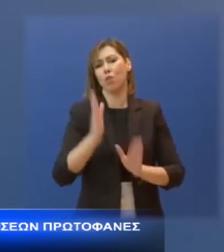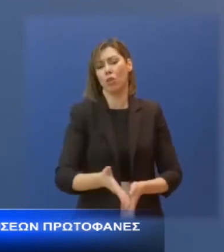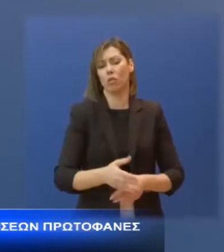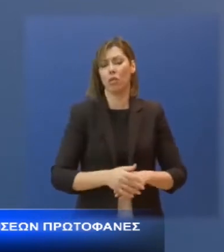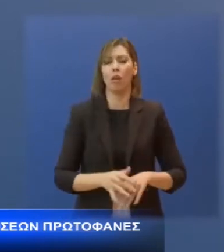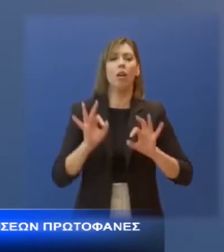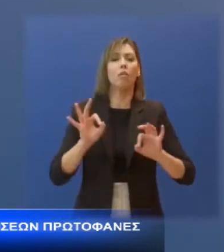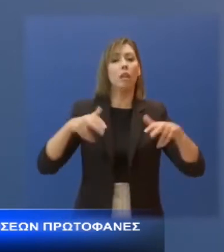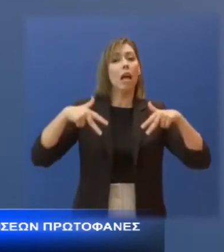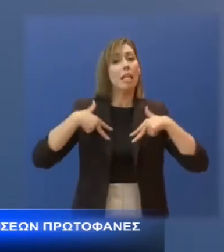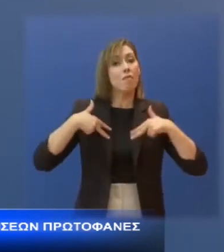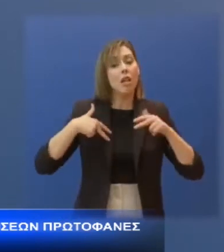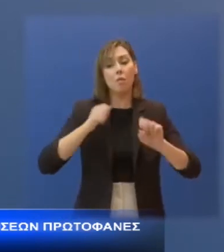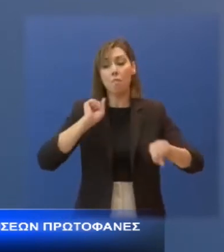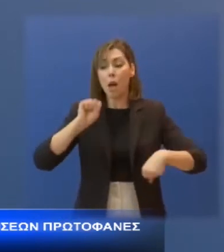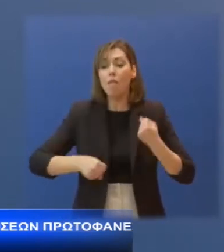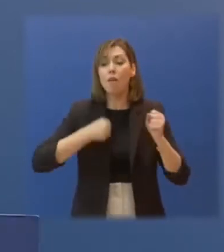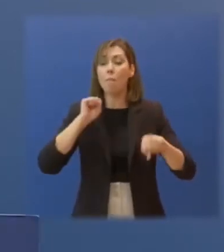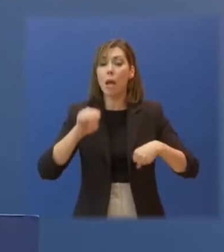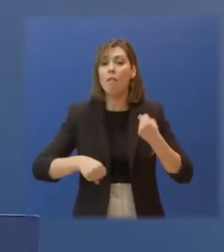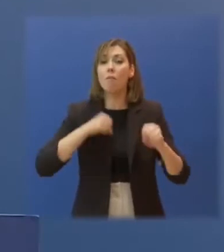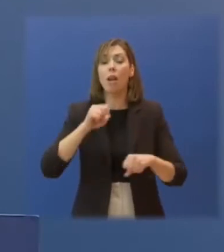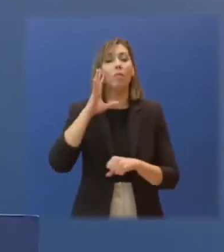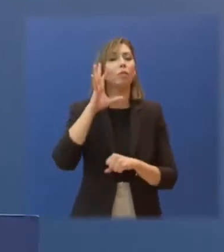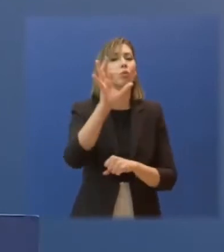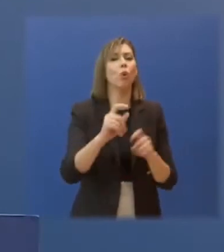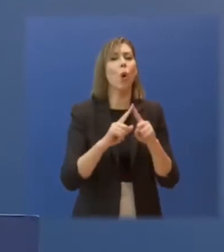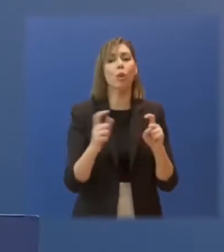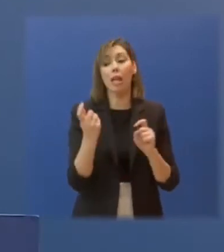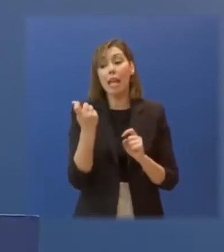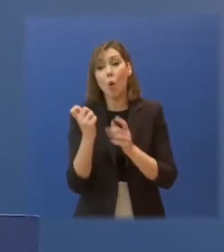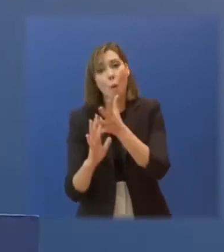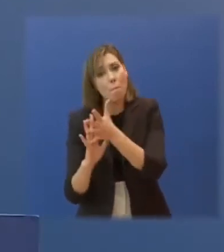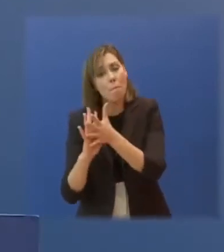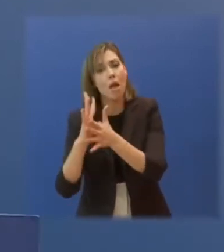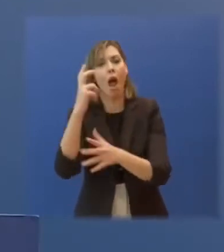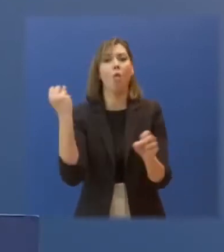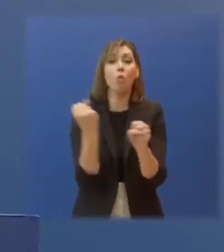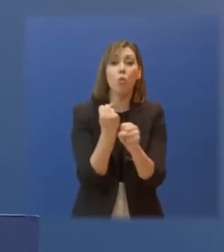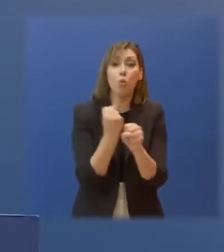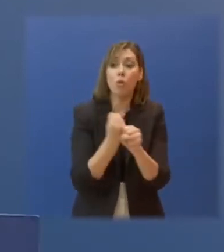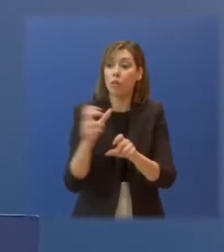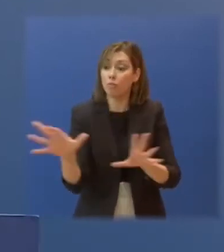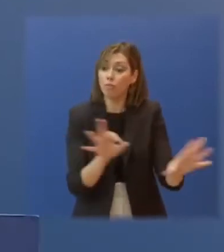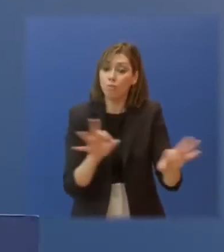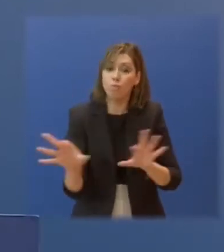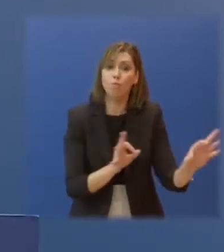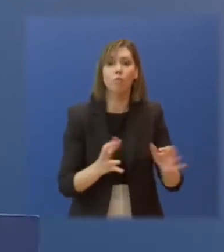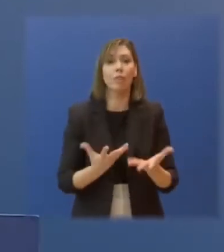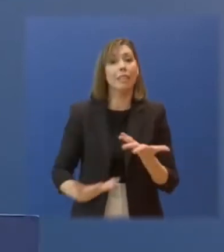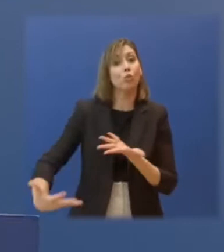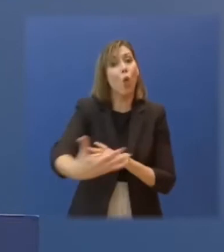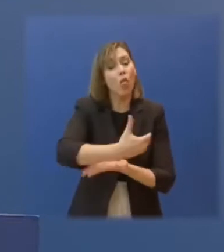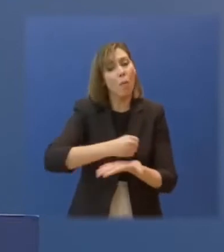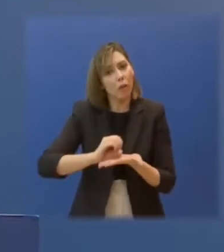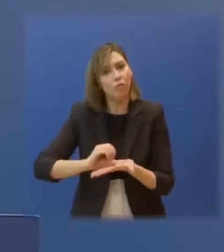που διασφαλίζουν συνθήκες δυναμικής οικονομικής ανάπτυξης, αύξησης της απασχόλησης και των εισοδημάτων για όλους. Και σε όλα αυτά